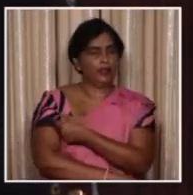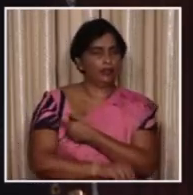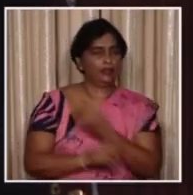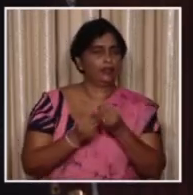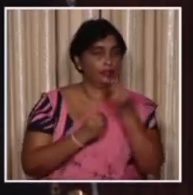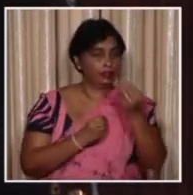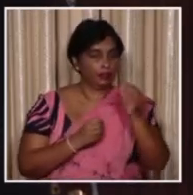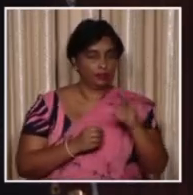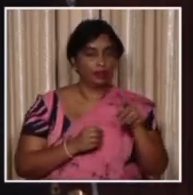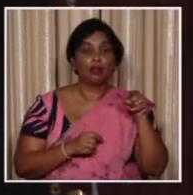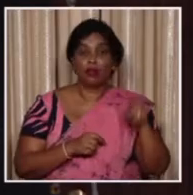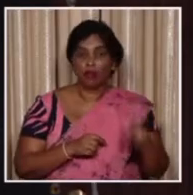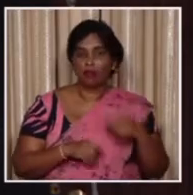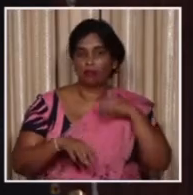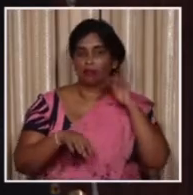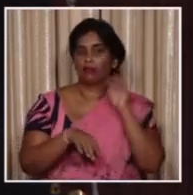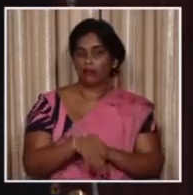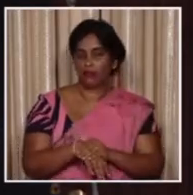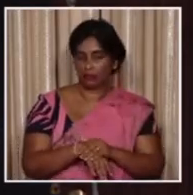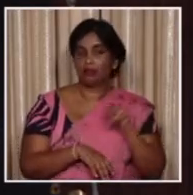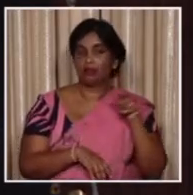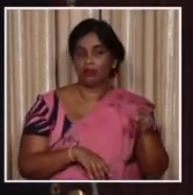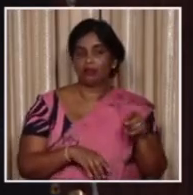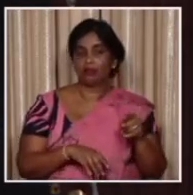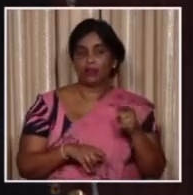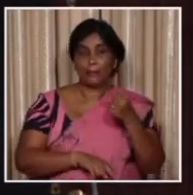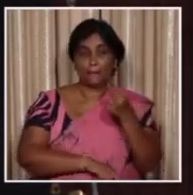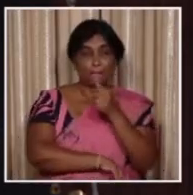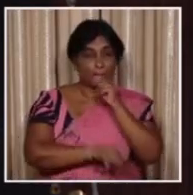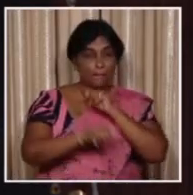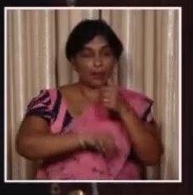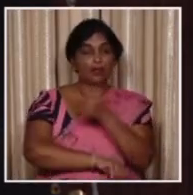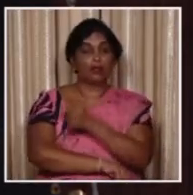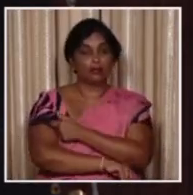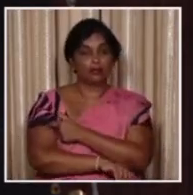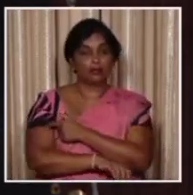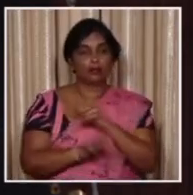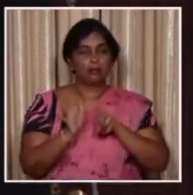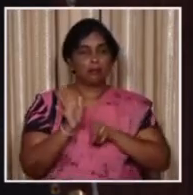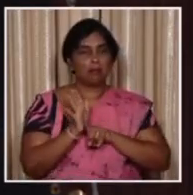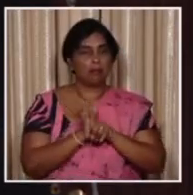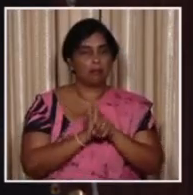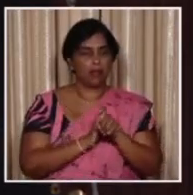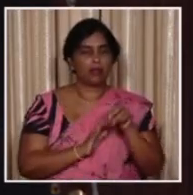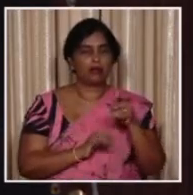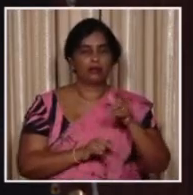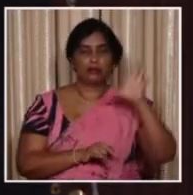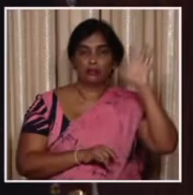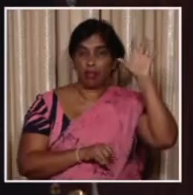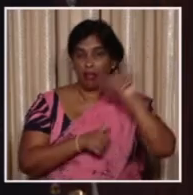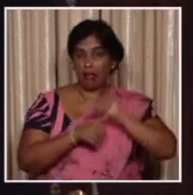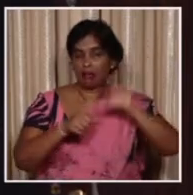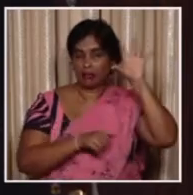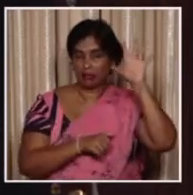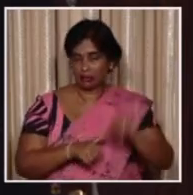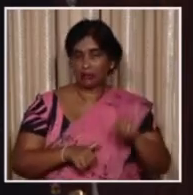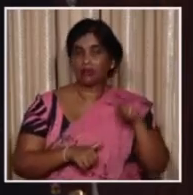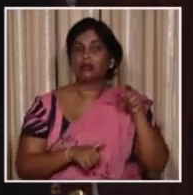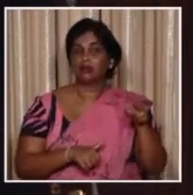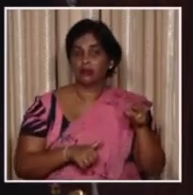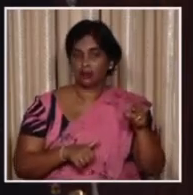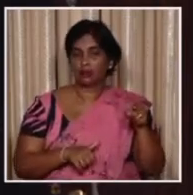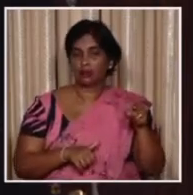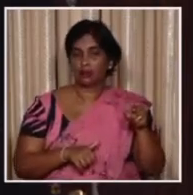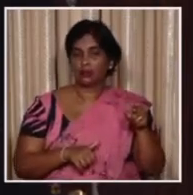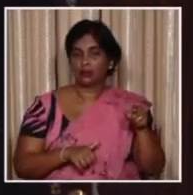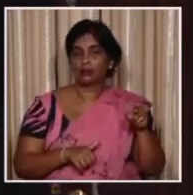දීම තුලින් අද ඔප්පු වෙලා තිබෙනවා. ඒ බියුටි වැකන් එන්නත තල්ලිකුත්තු ආයතනයකින් ගෙනලද අර